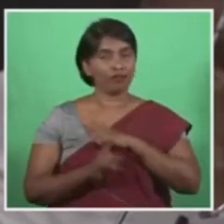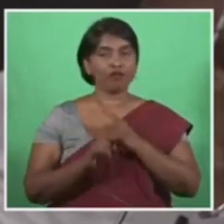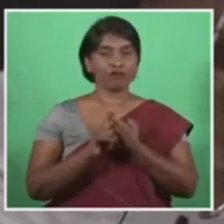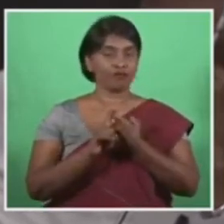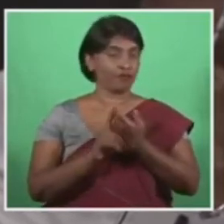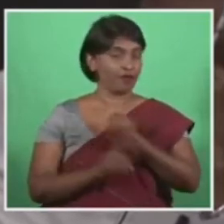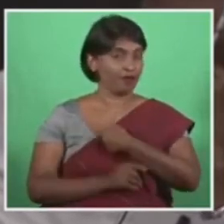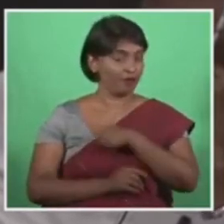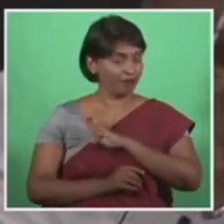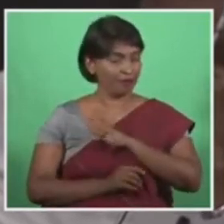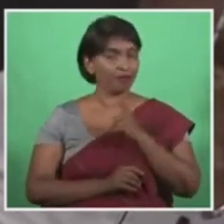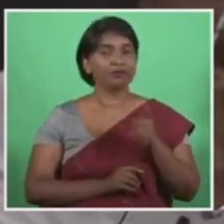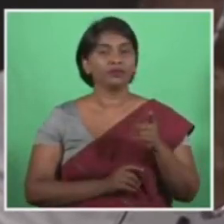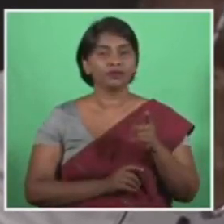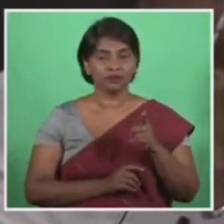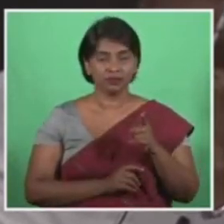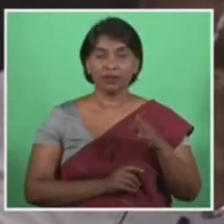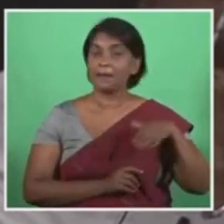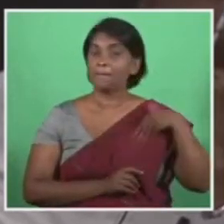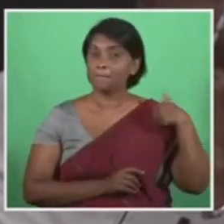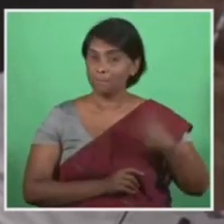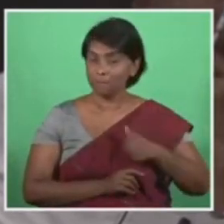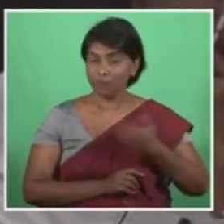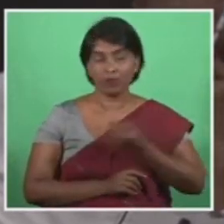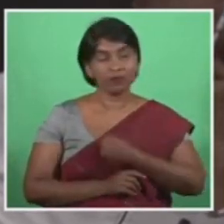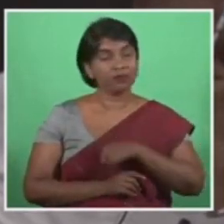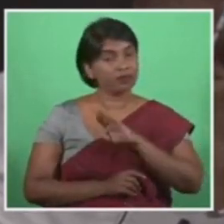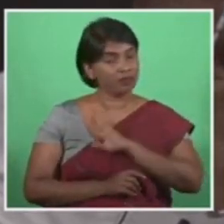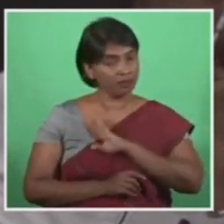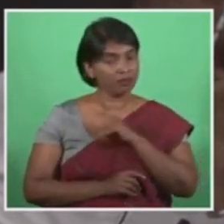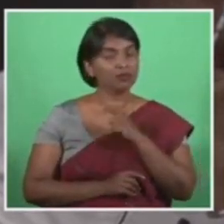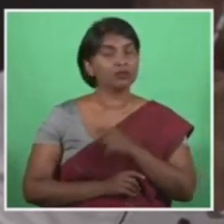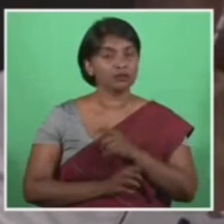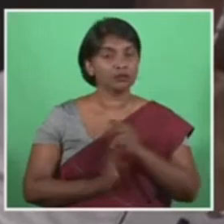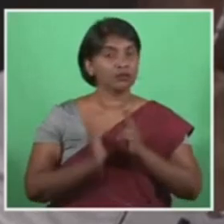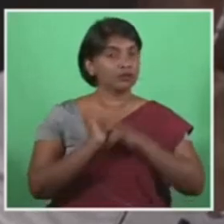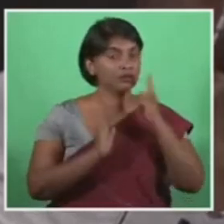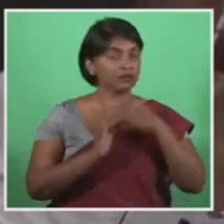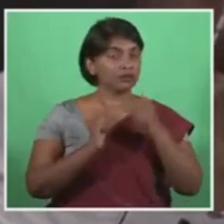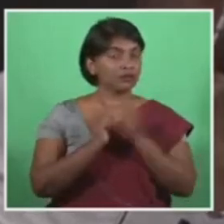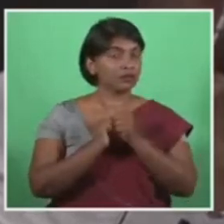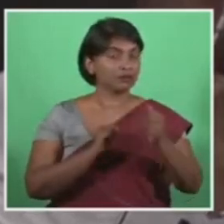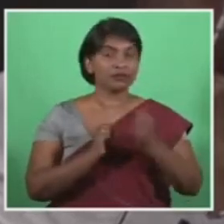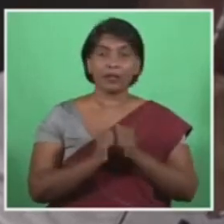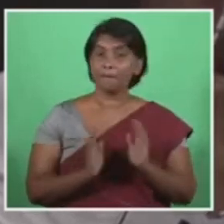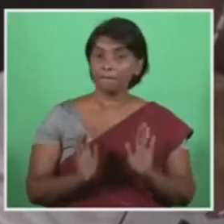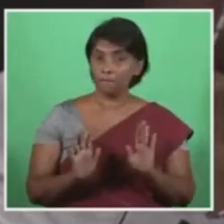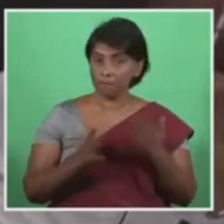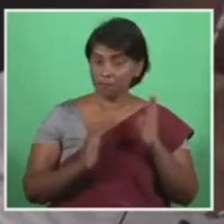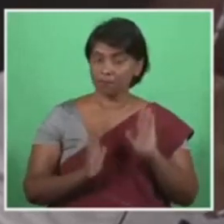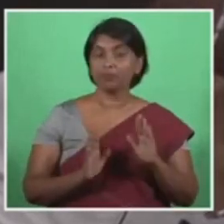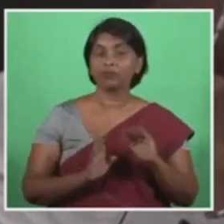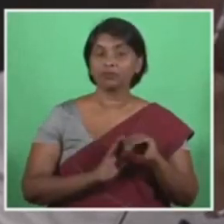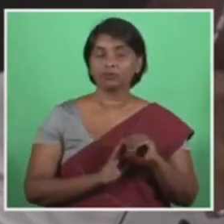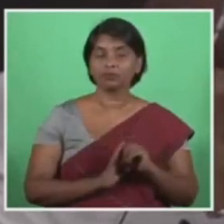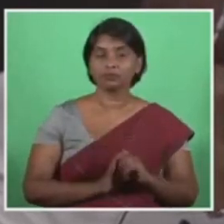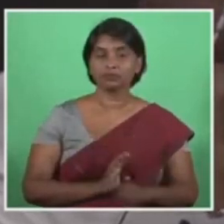पल आंध्रो प्रधान महासंगरुने मे जाति सटन पनवत्कर